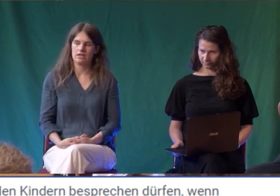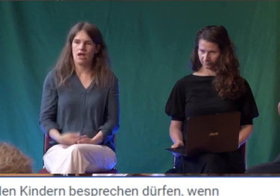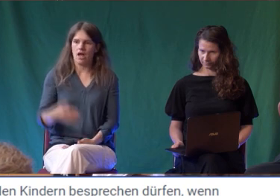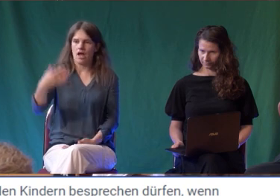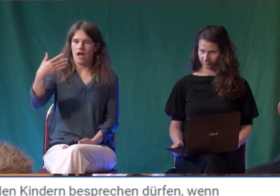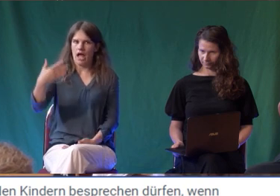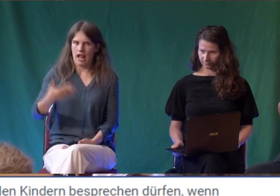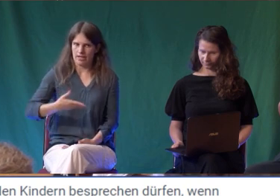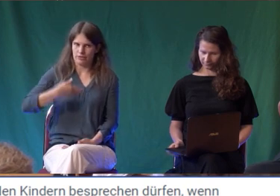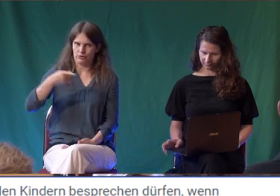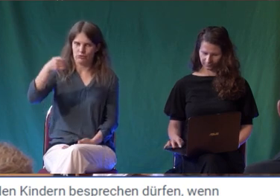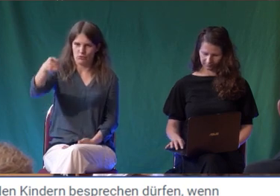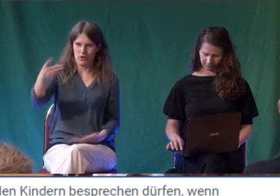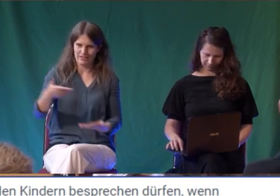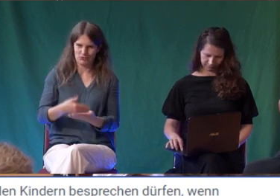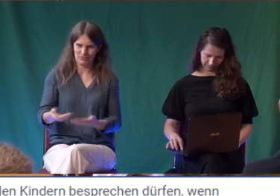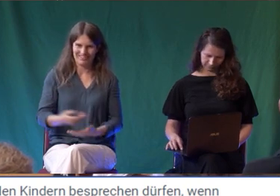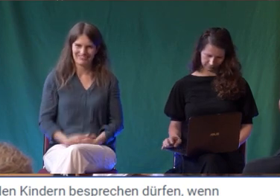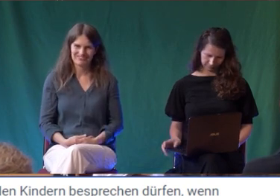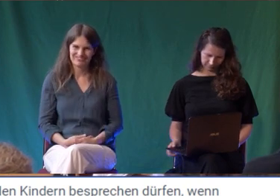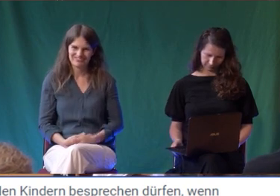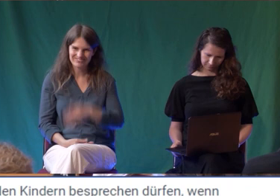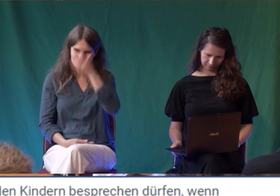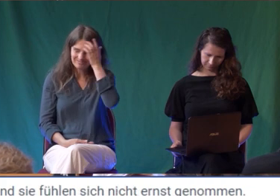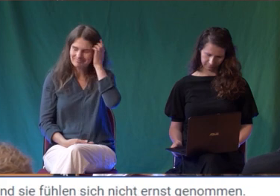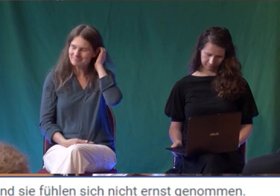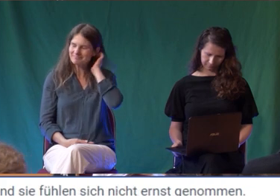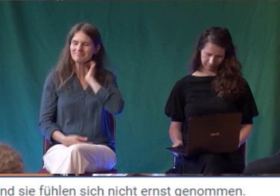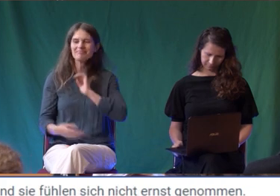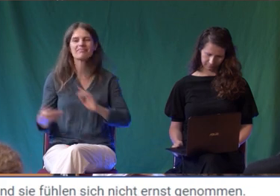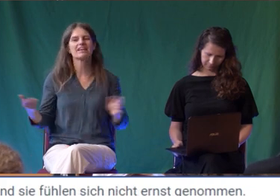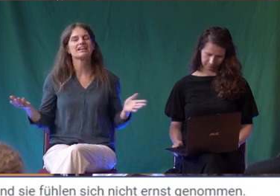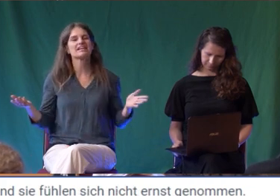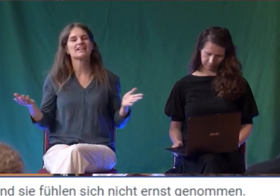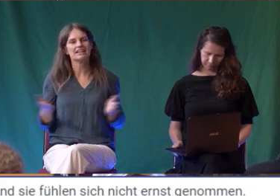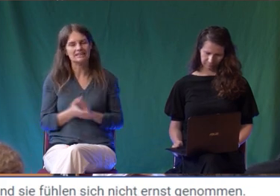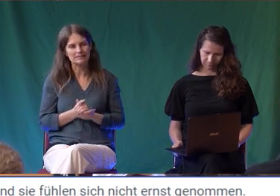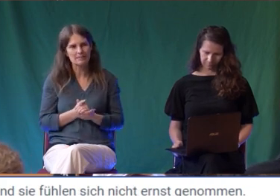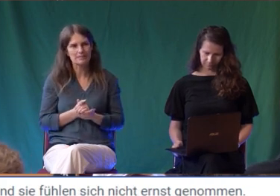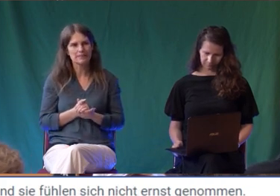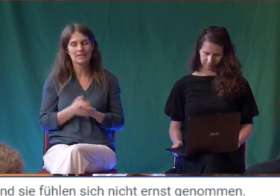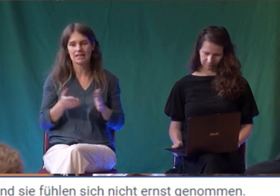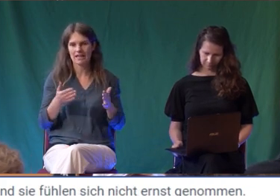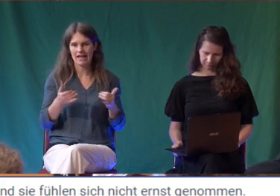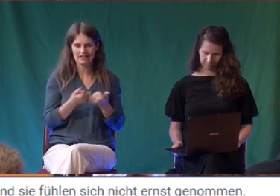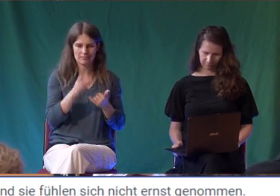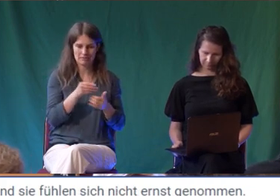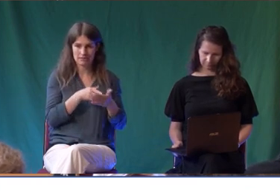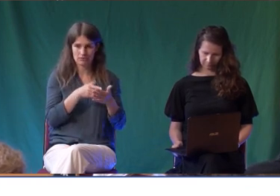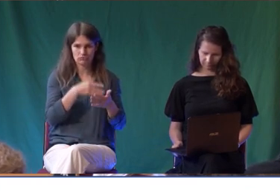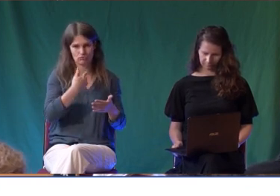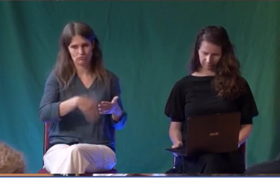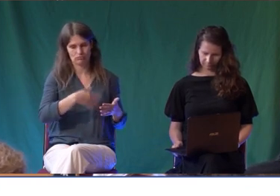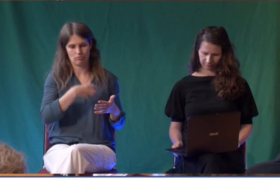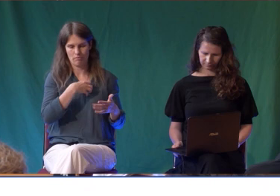welche Schwierigkeiten und Hindernisse haben Eltern mit Behinderung oft gibt es Schwierigkeiten in den